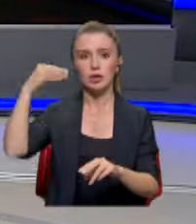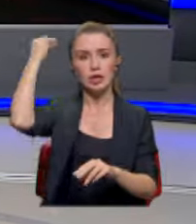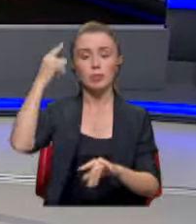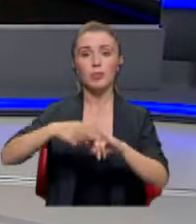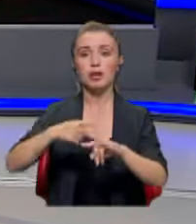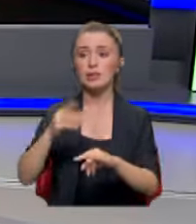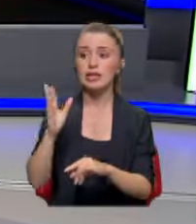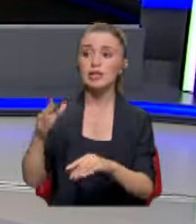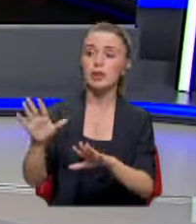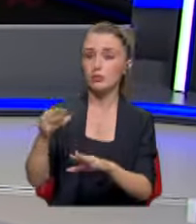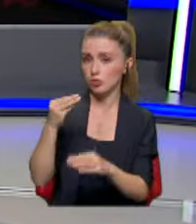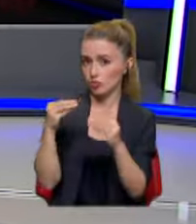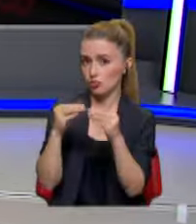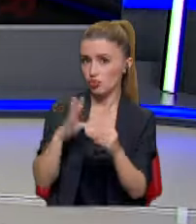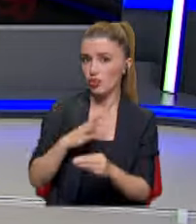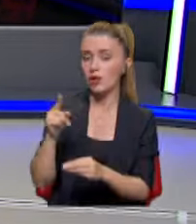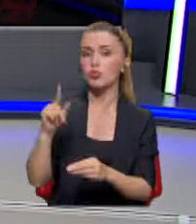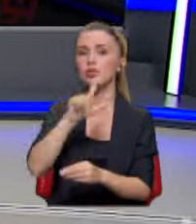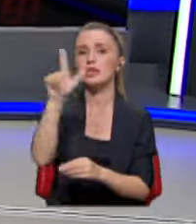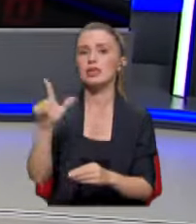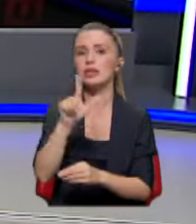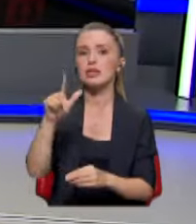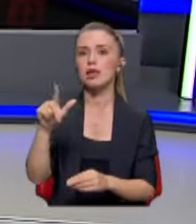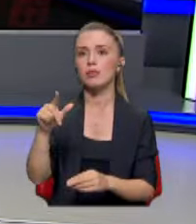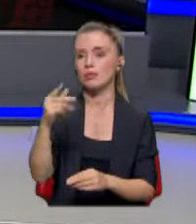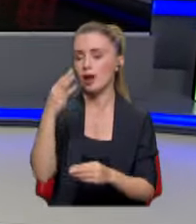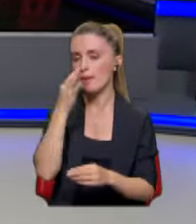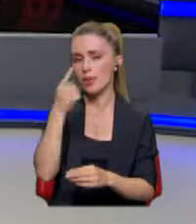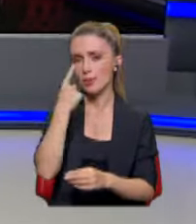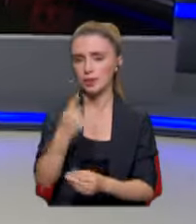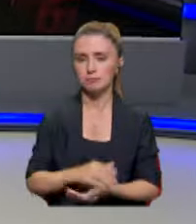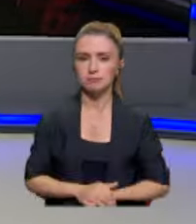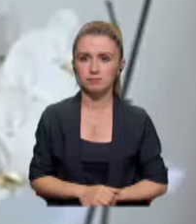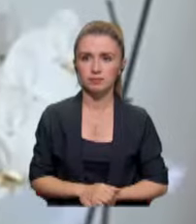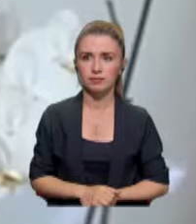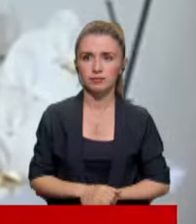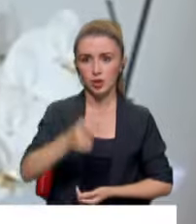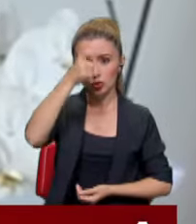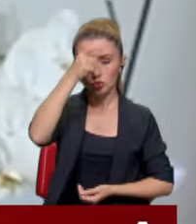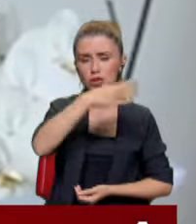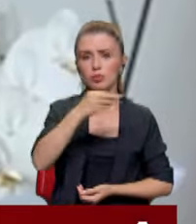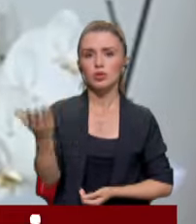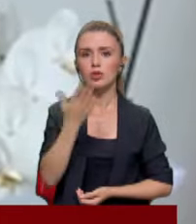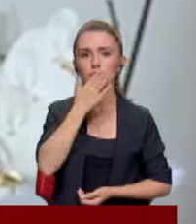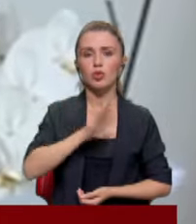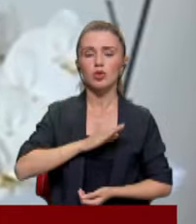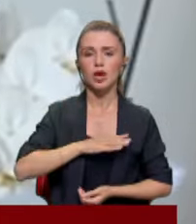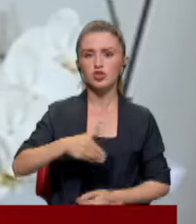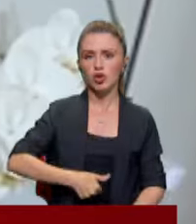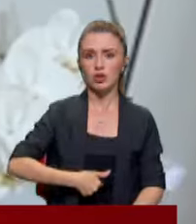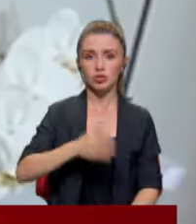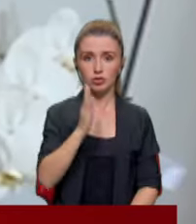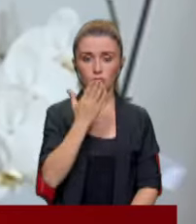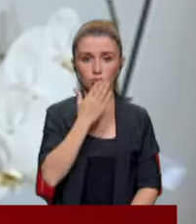var? Şimdi Karaburun'da bir İmam Hatip Lisesi'nin promosyonunu izleyeceksiniz. Türkiye'de milyonlarca öğrenci okula aç